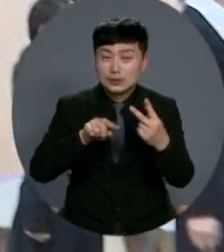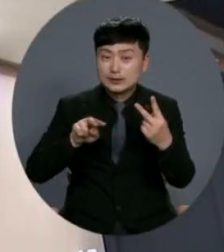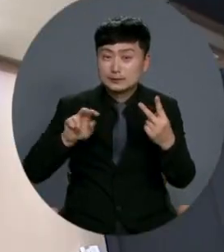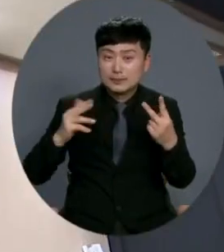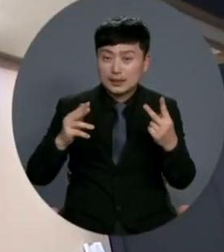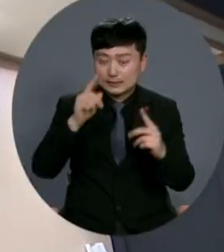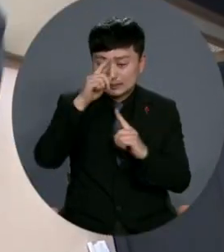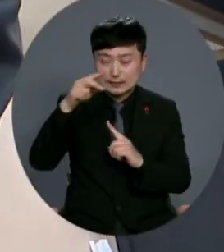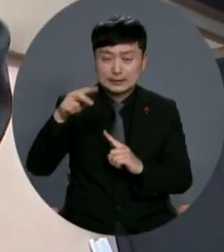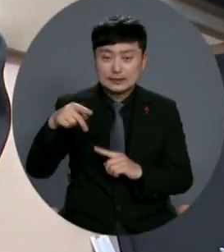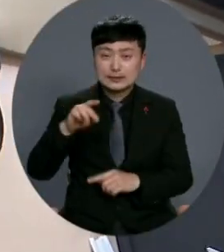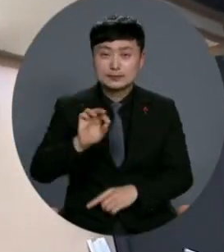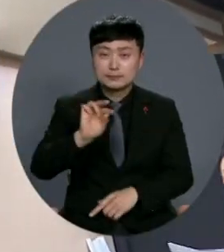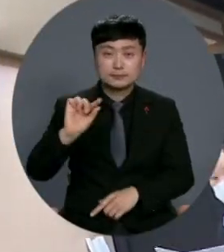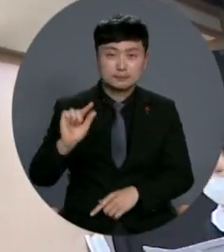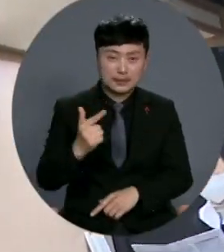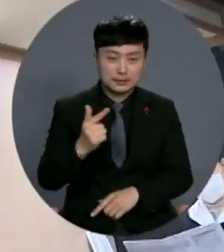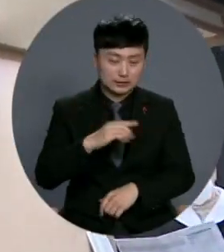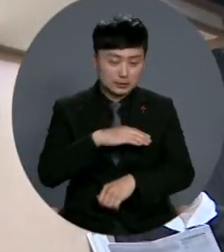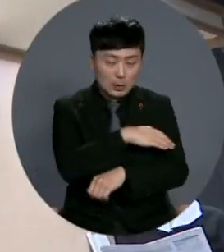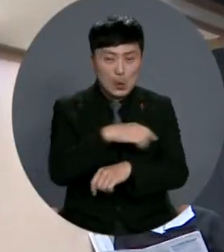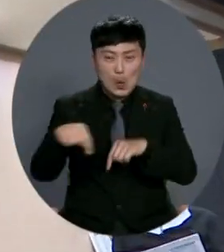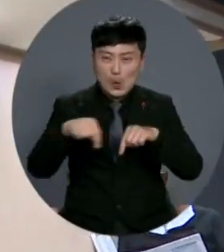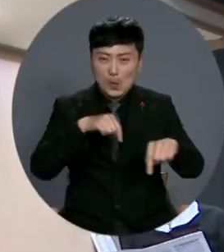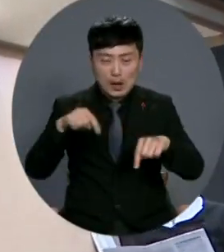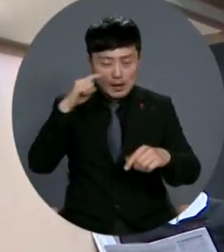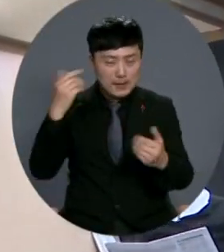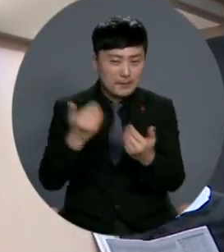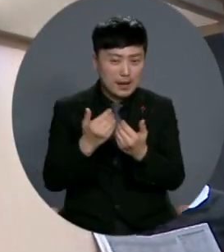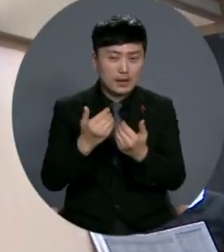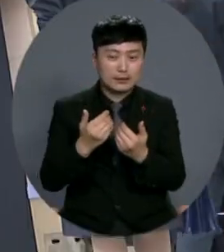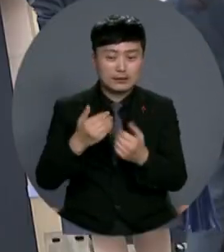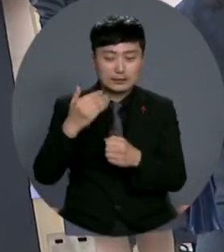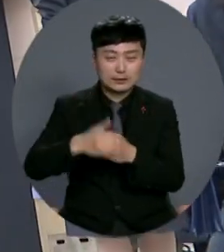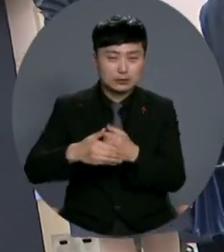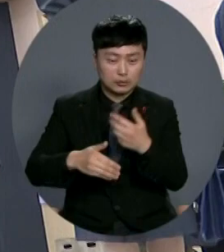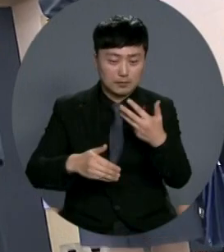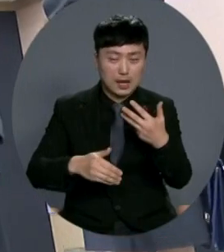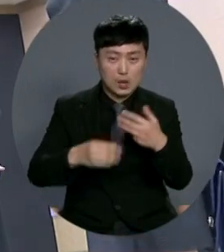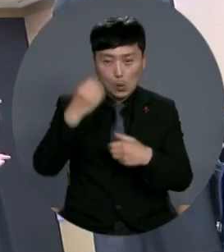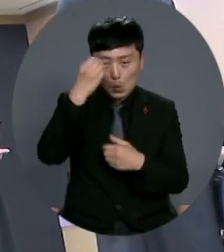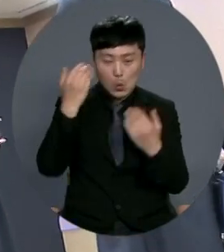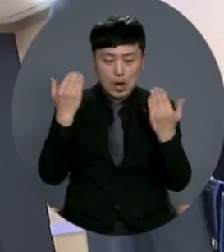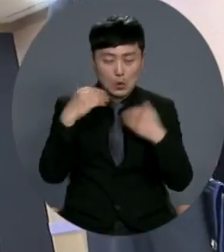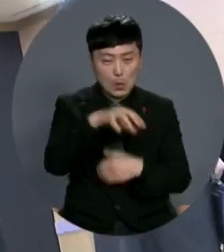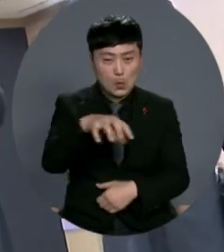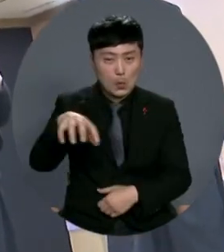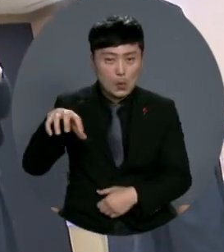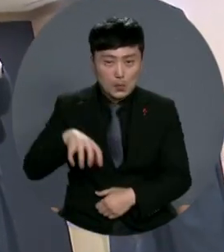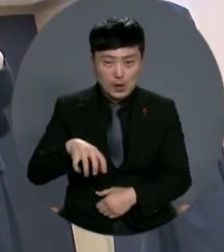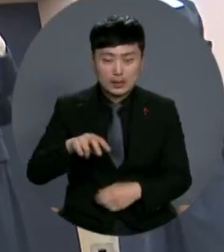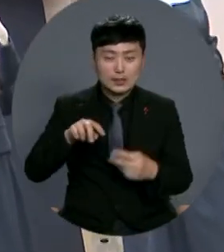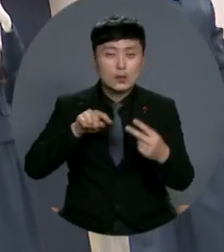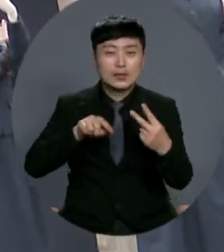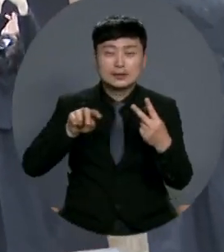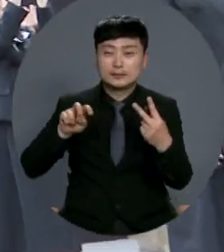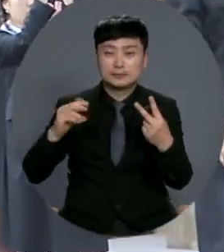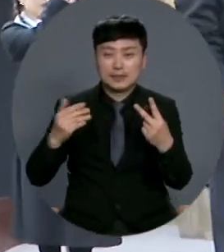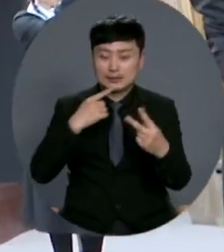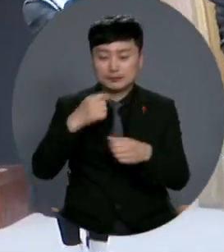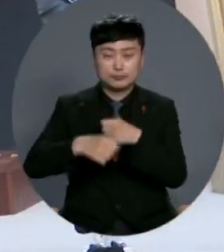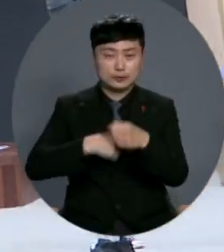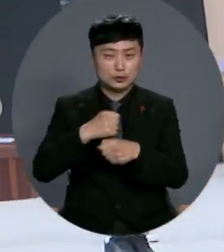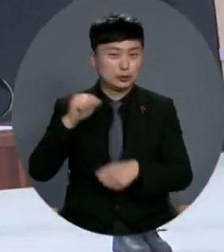이승만 독재 정권의 불의와 부정에 분노해 대구의 8개 고등학교 학생들이 중심되어 일으킨 2.28 민주운동을